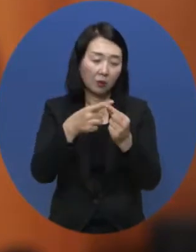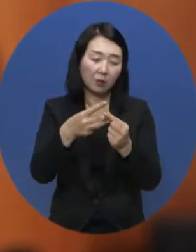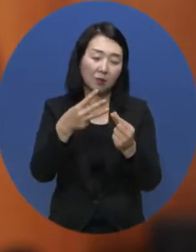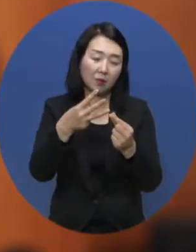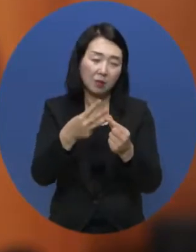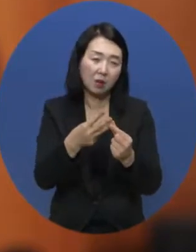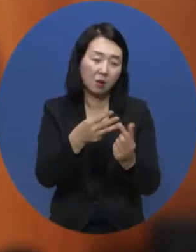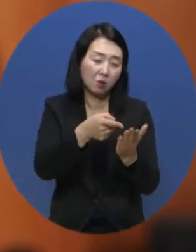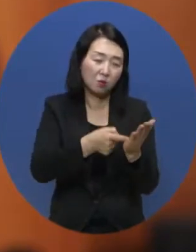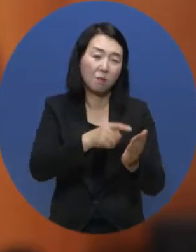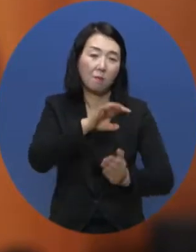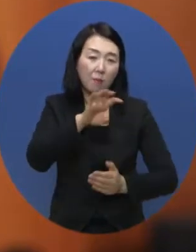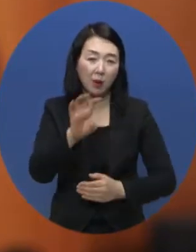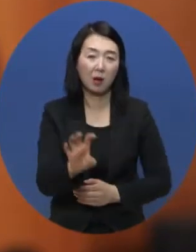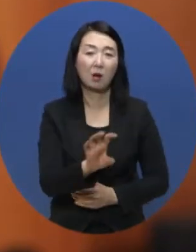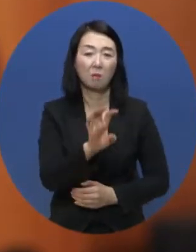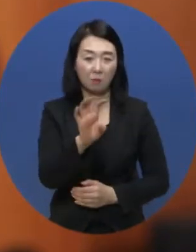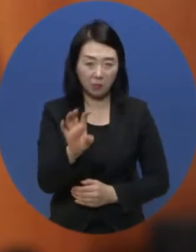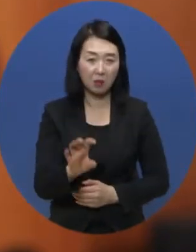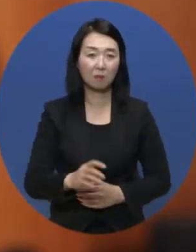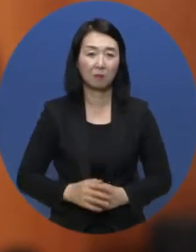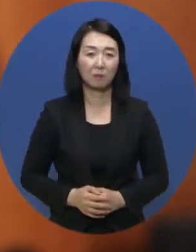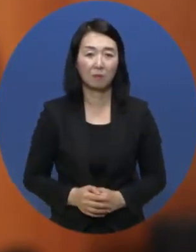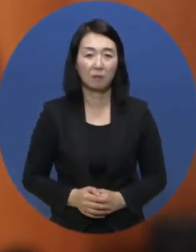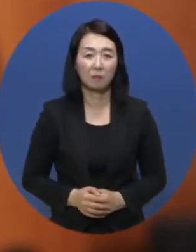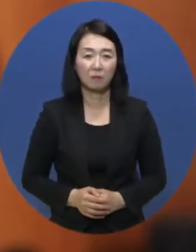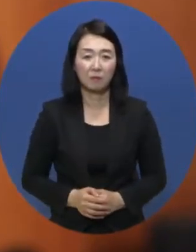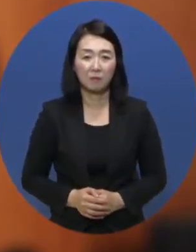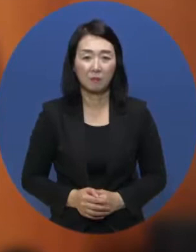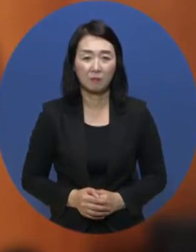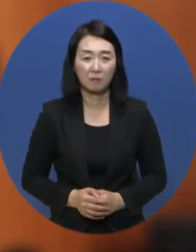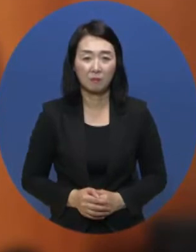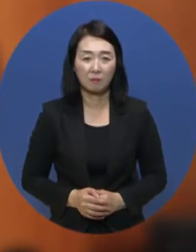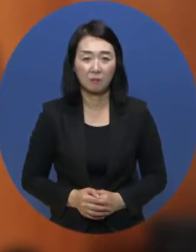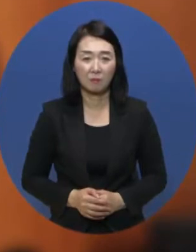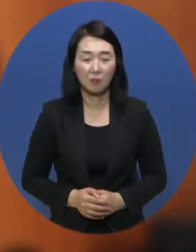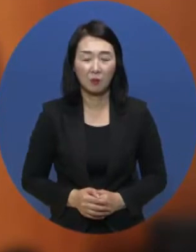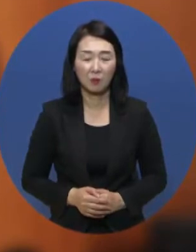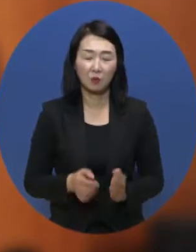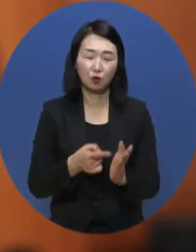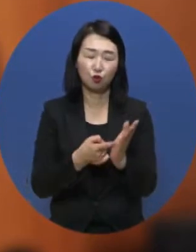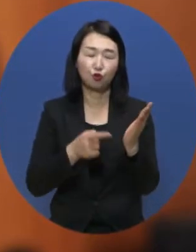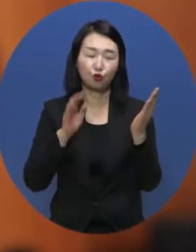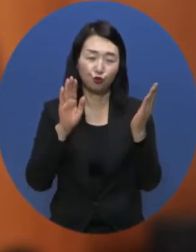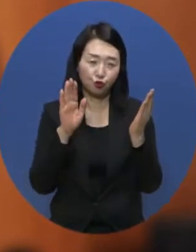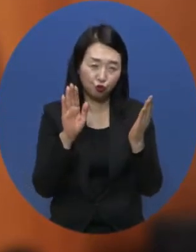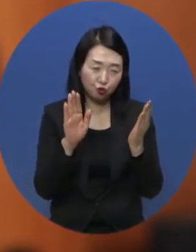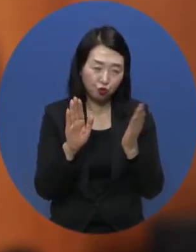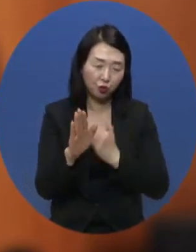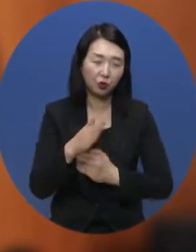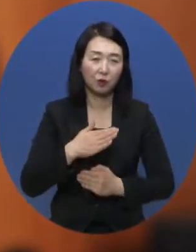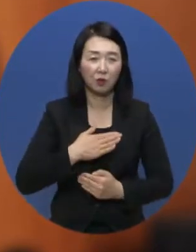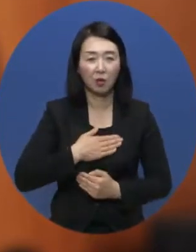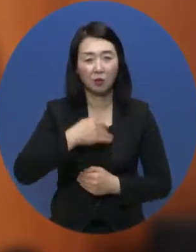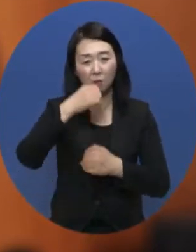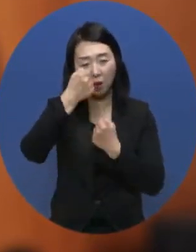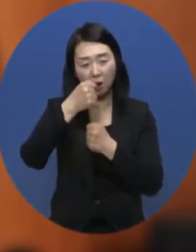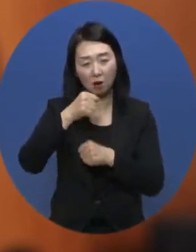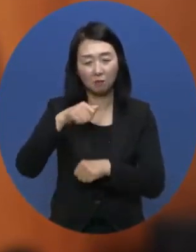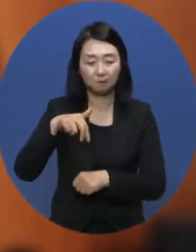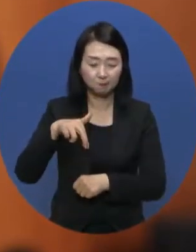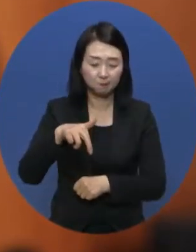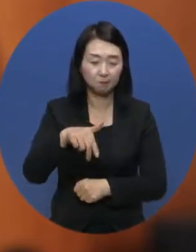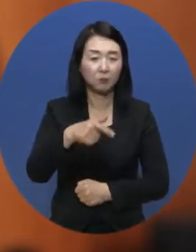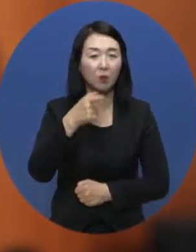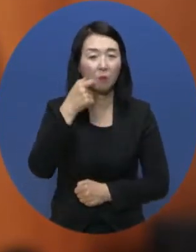계속 반복했음에도 불구하고 저는 다시 두 발로 걸을 수도 하반신 아래로는 아무런 감각을